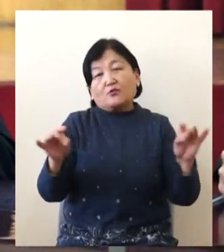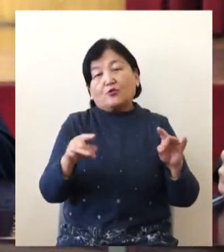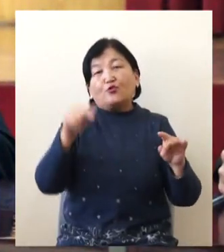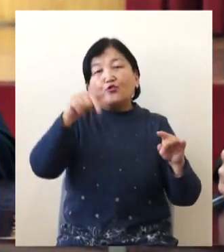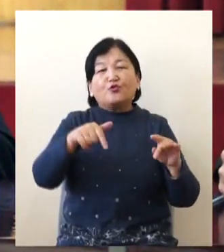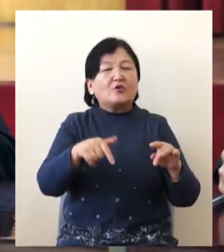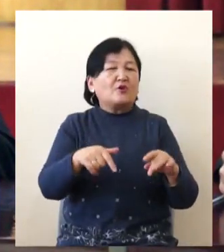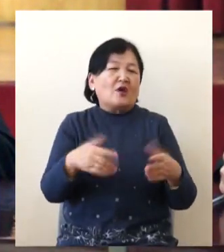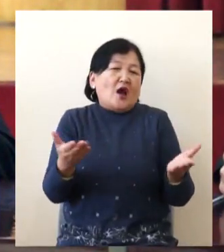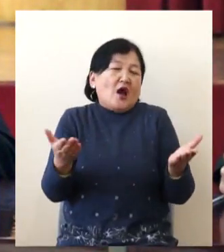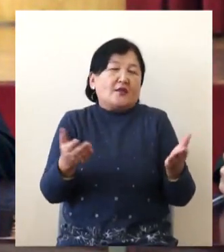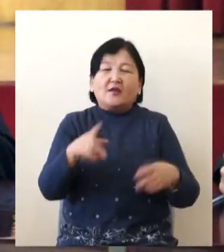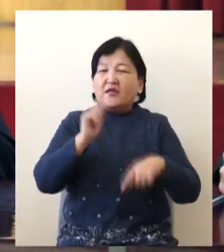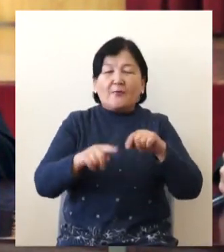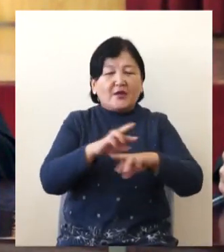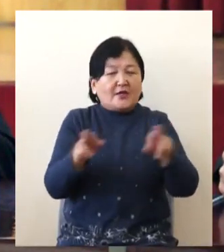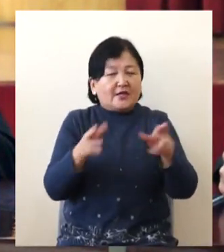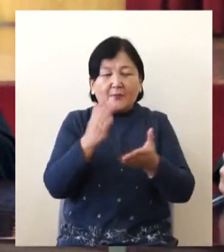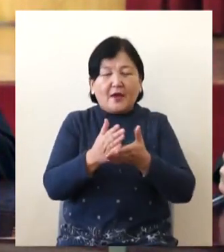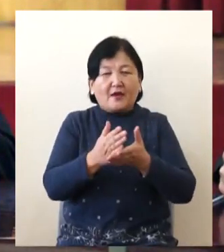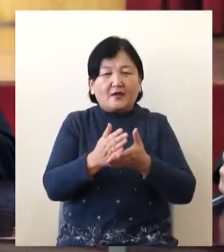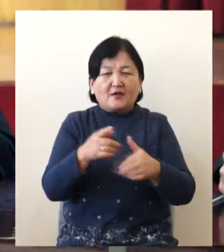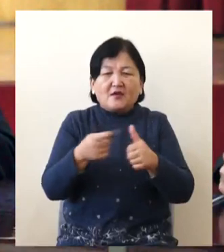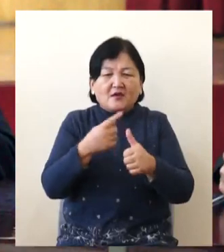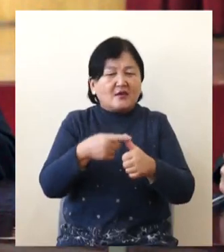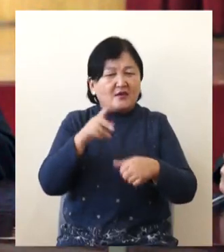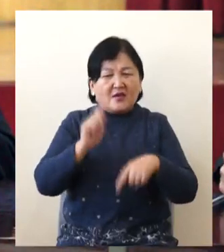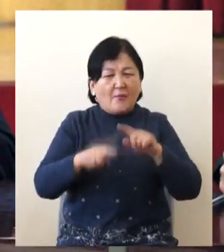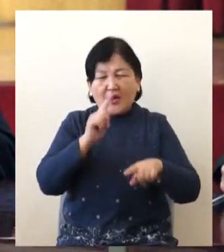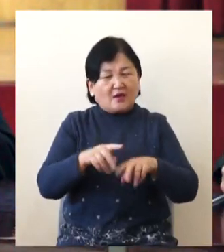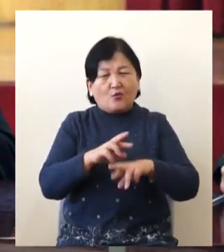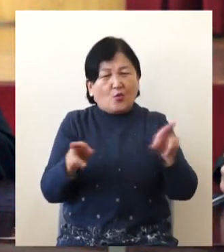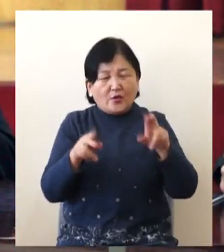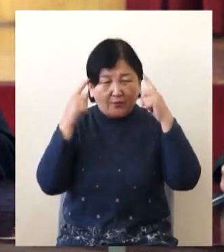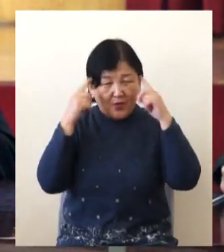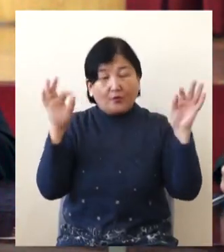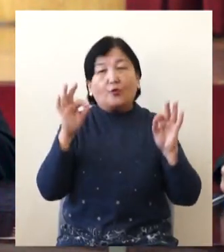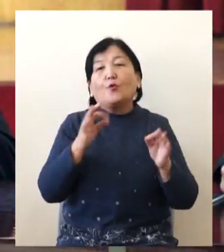ялгаагүй хин н хаан мэдэгдэхгүй ямар нь ямар хувцастай хин н ямар дээлтэй ойлгогдохоо байсан.